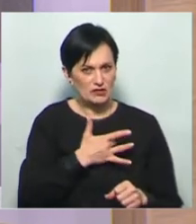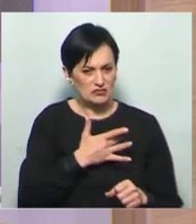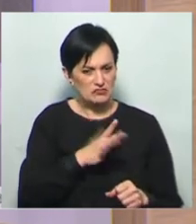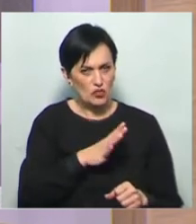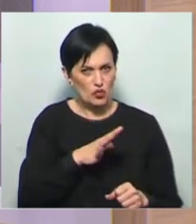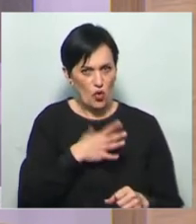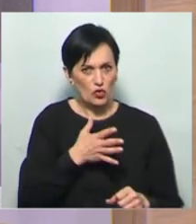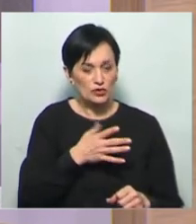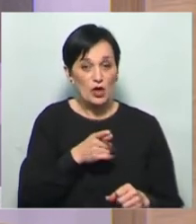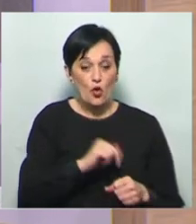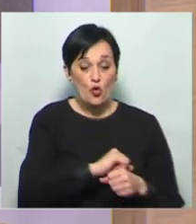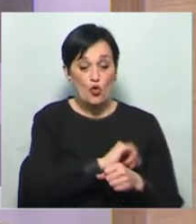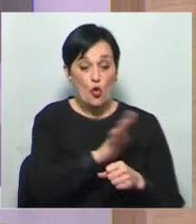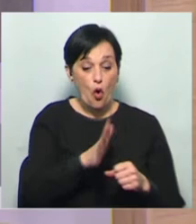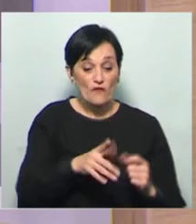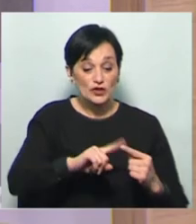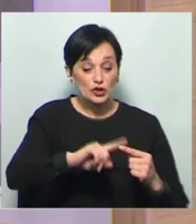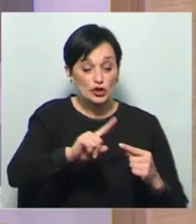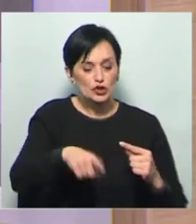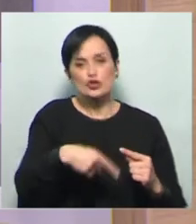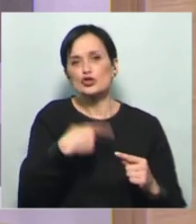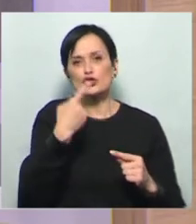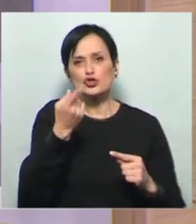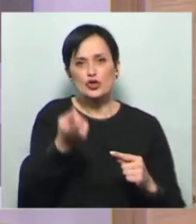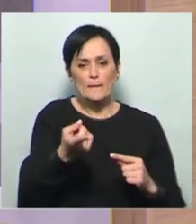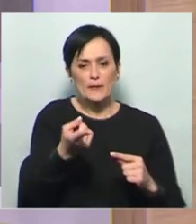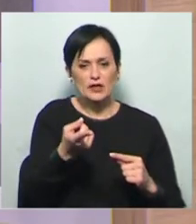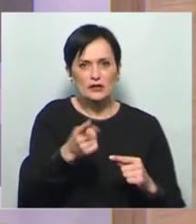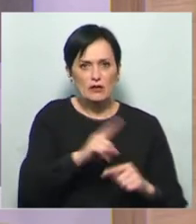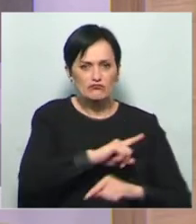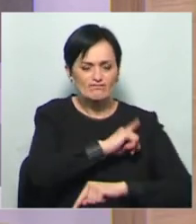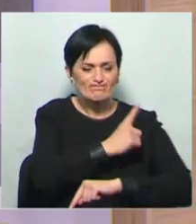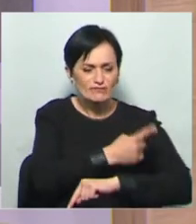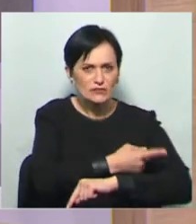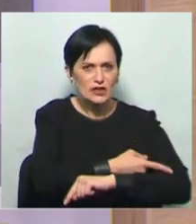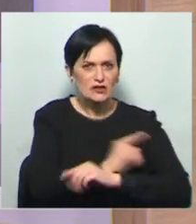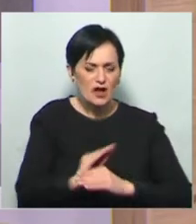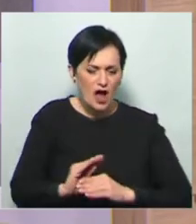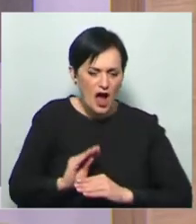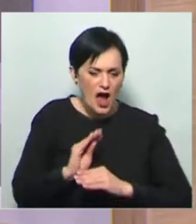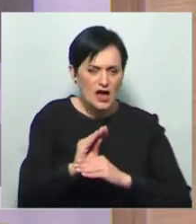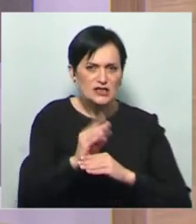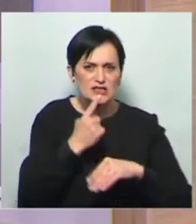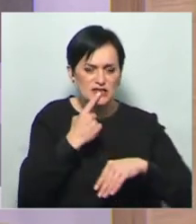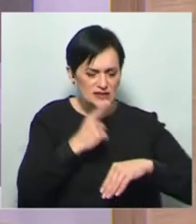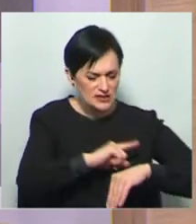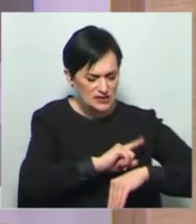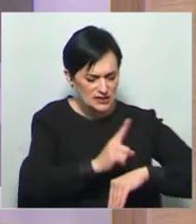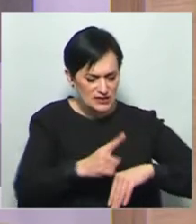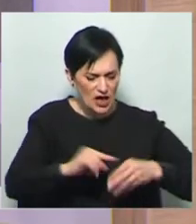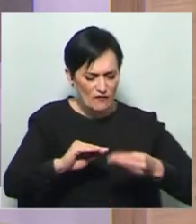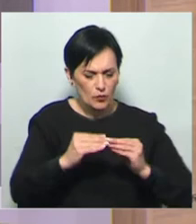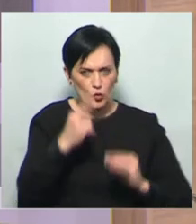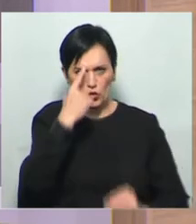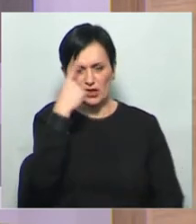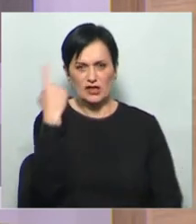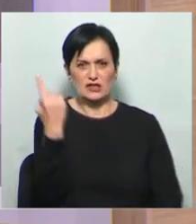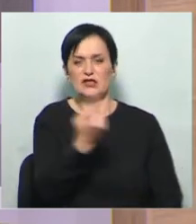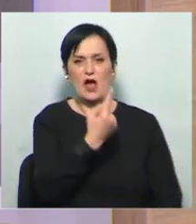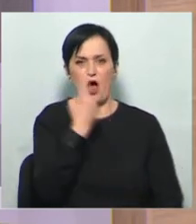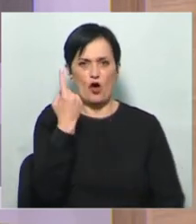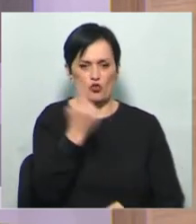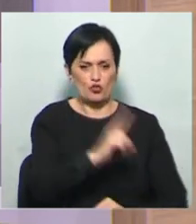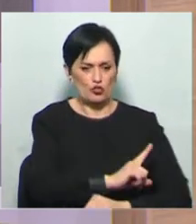ამ კოვიდის შემდეგ მოხდა გაძლიერება აი ამ სიძარღოვანი პრობლემის. დაჟე თავრუხოვად